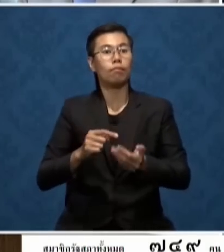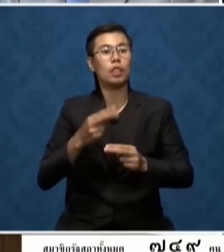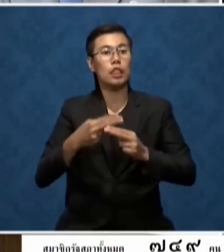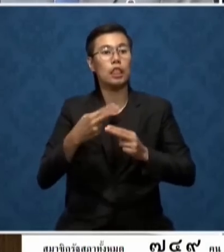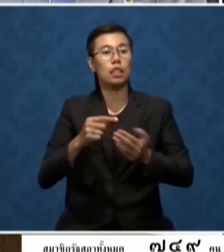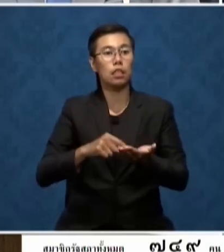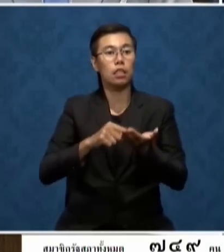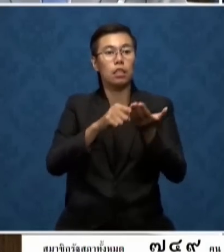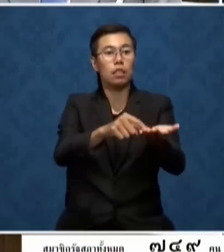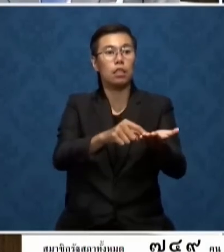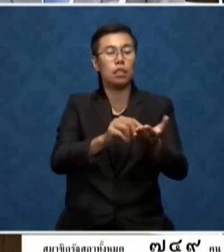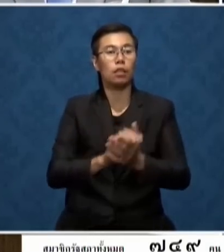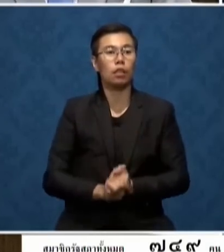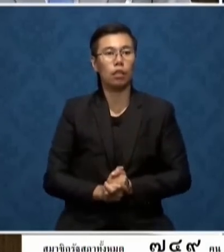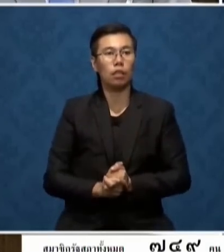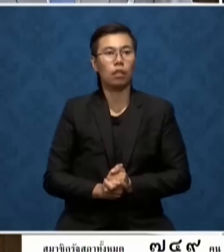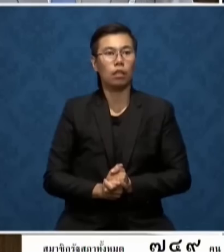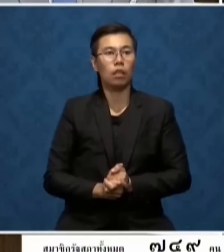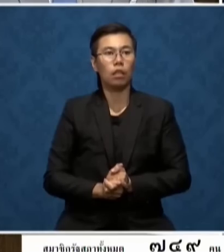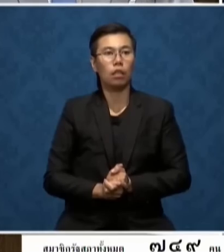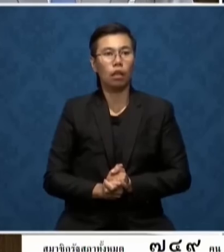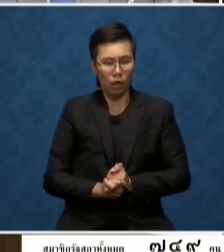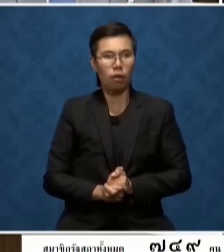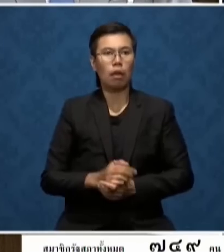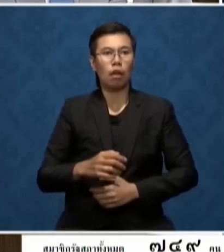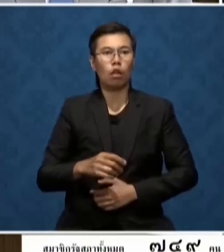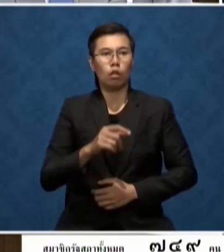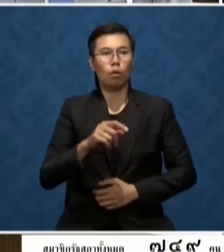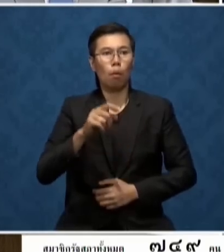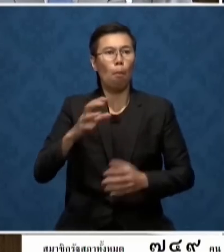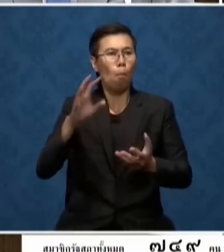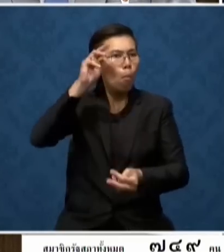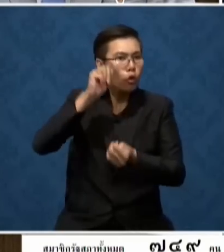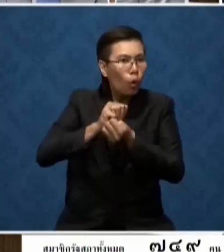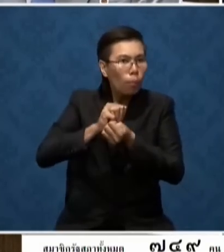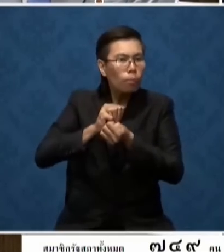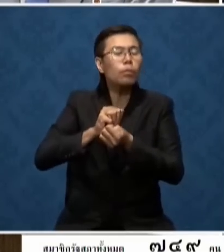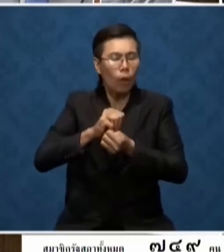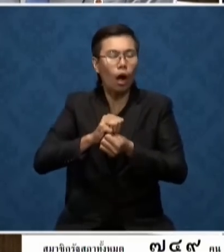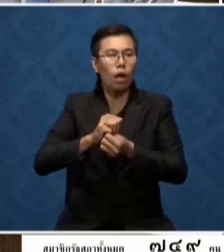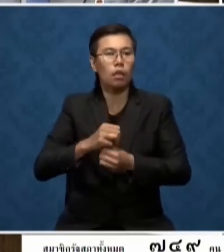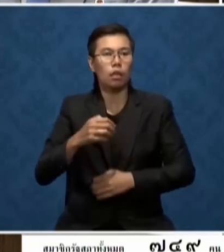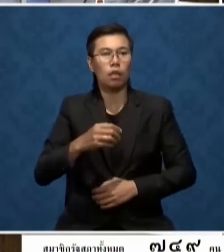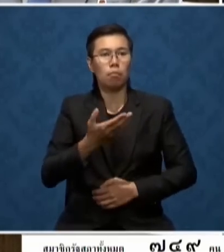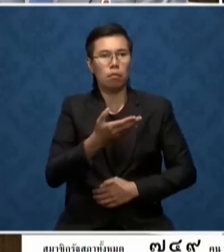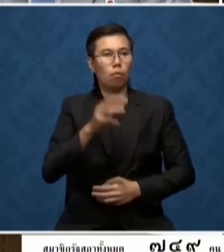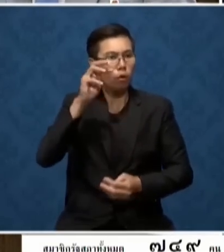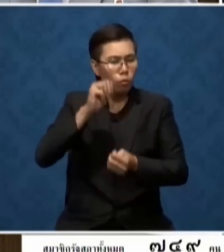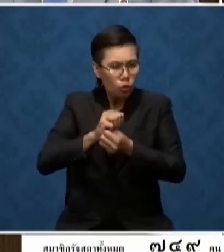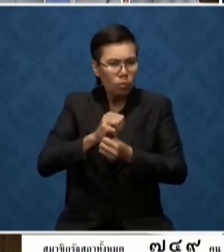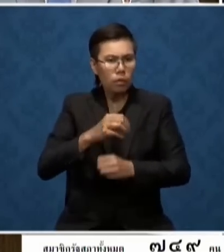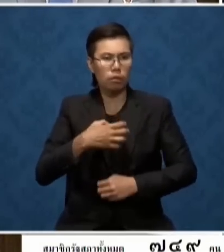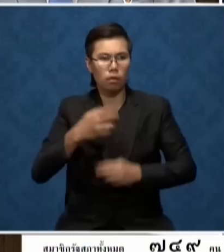นายกรัฐมนตรีผู้สมควรได้รับตำแหน่งนายกรัฐมนตรีคือท่านสุทินคลังแสงเรียบร้อยนะครับมีเพื่อนสมาชิก